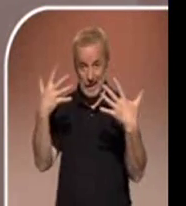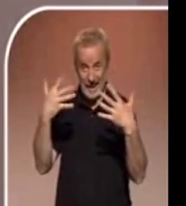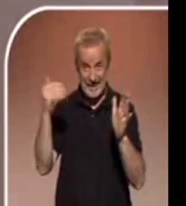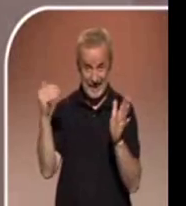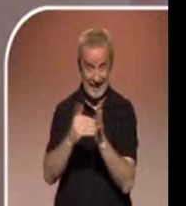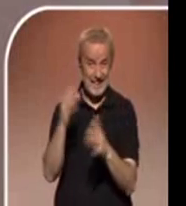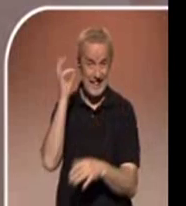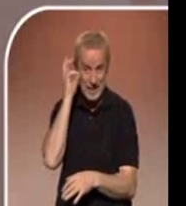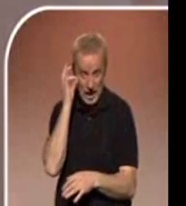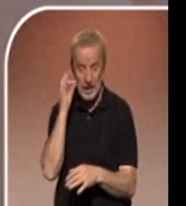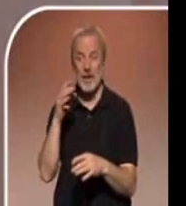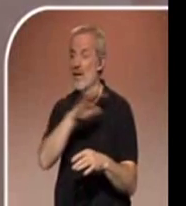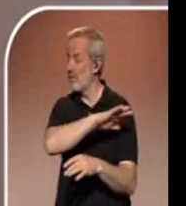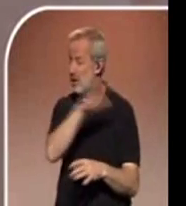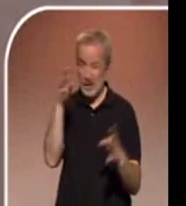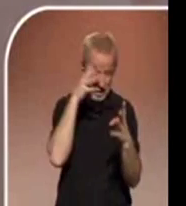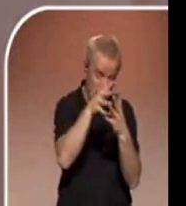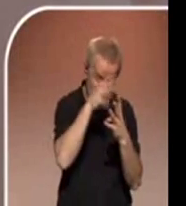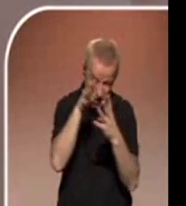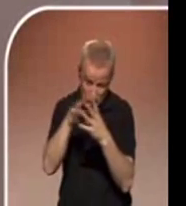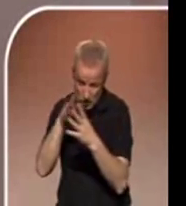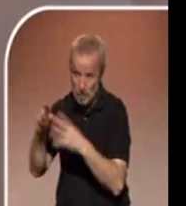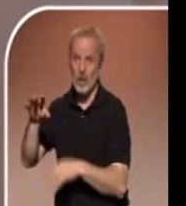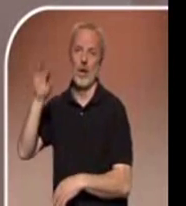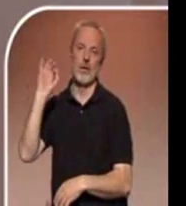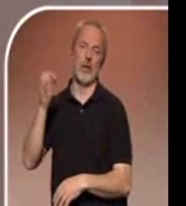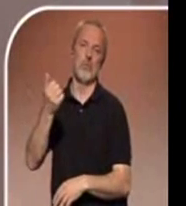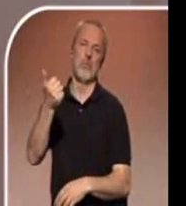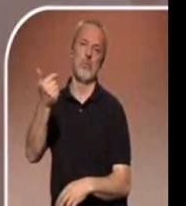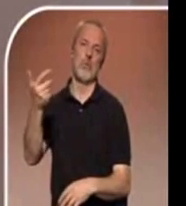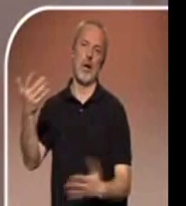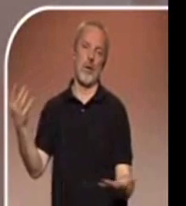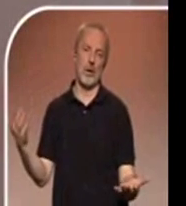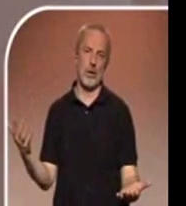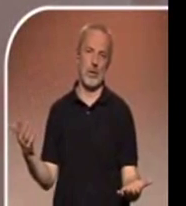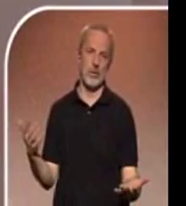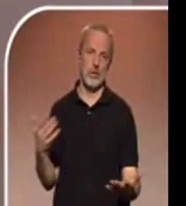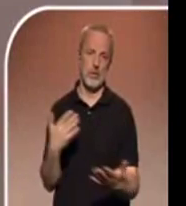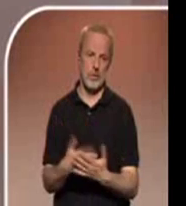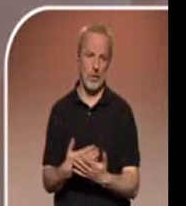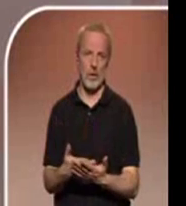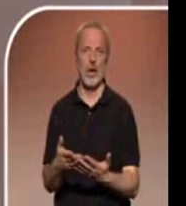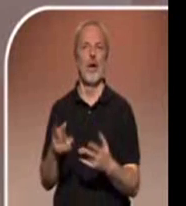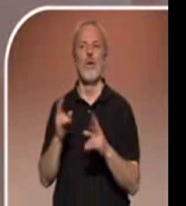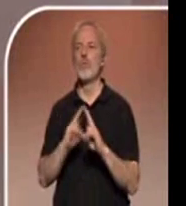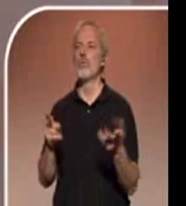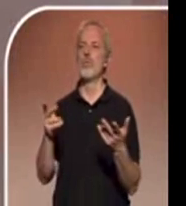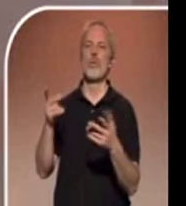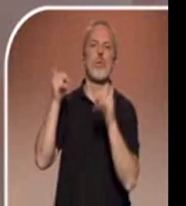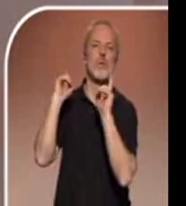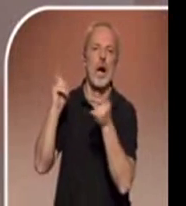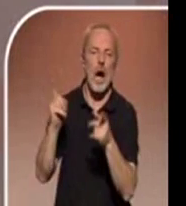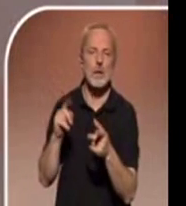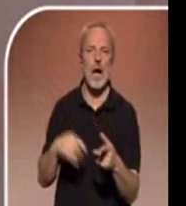toho bylo eliminováno a co by samozřejmě vede i k dalším faktům, jako nechtěným graviditám a